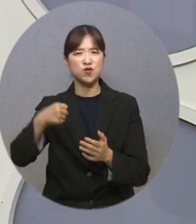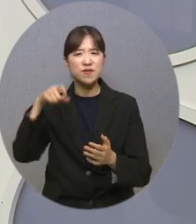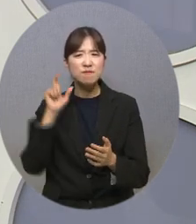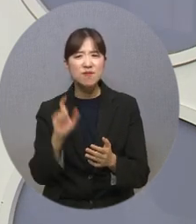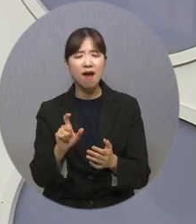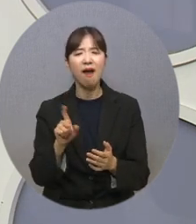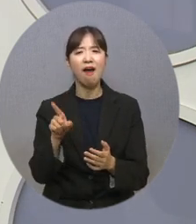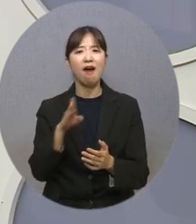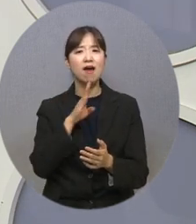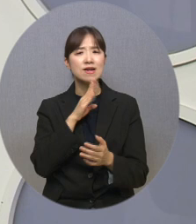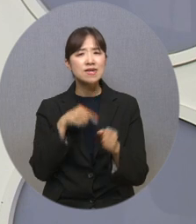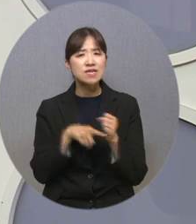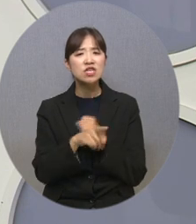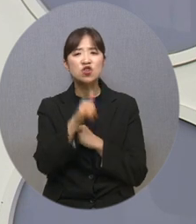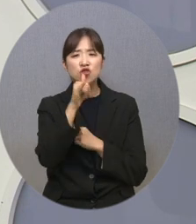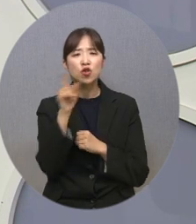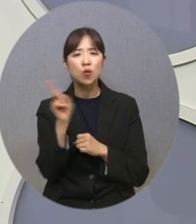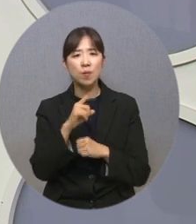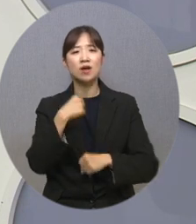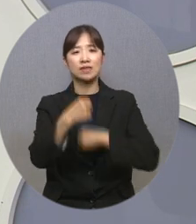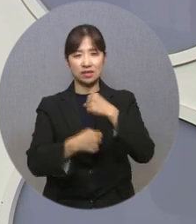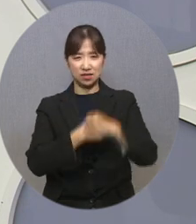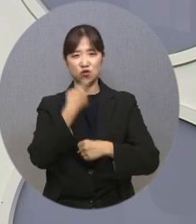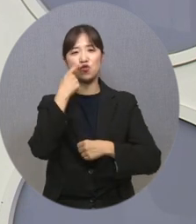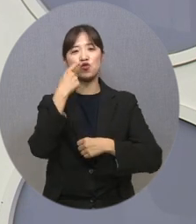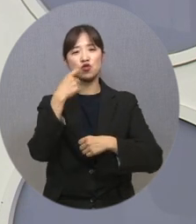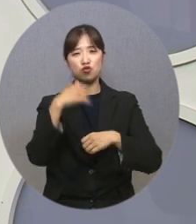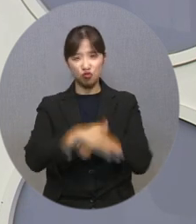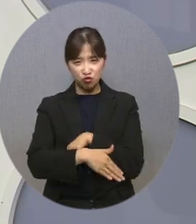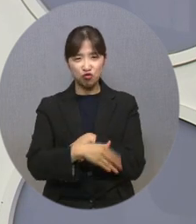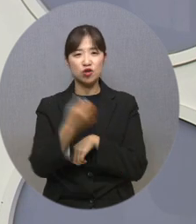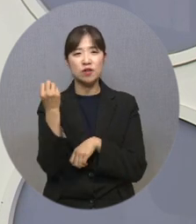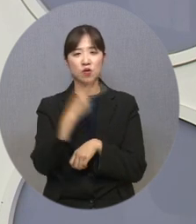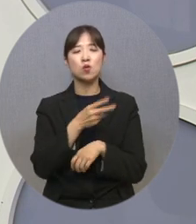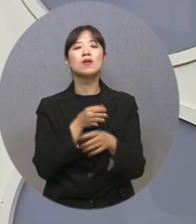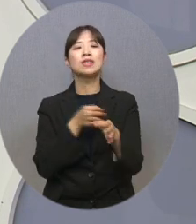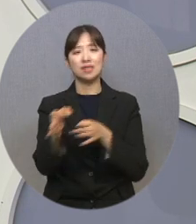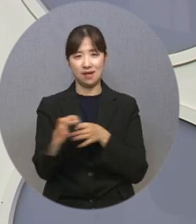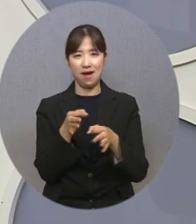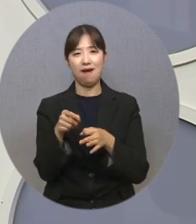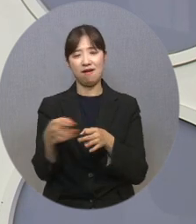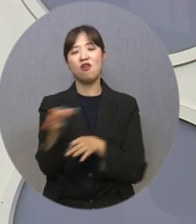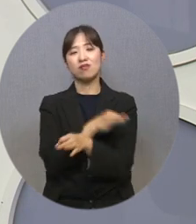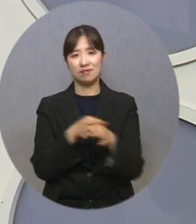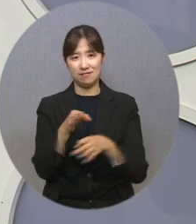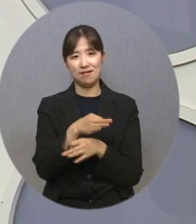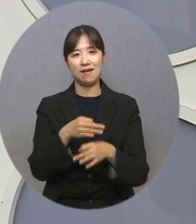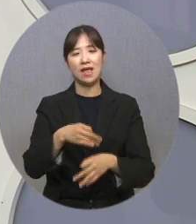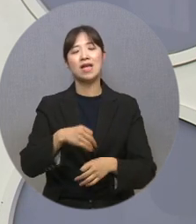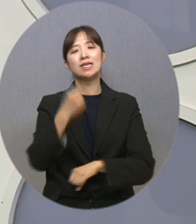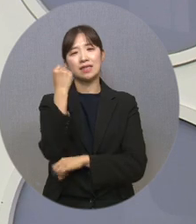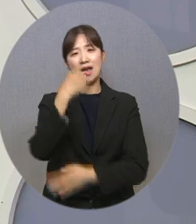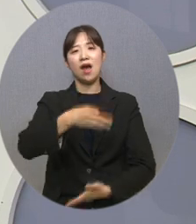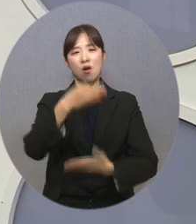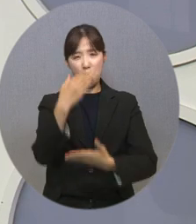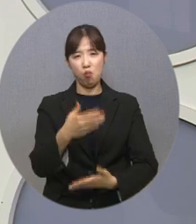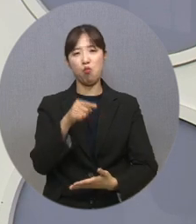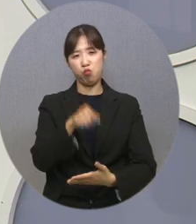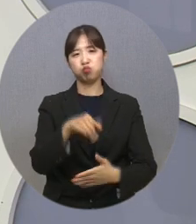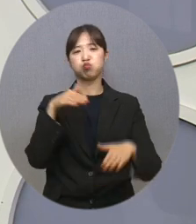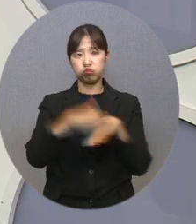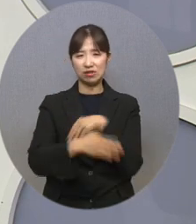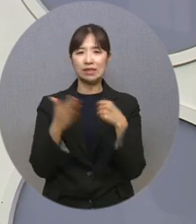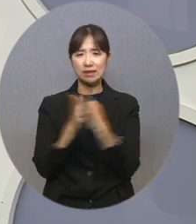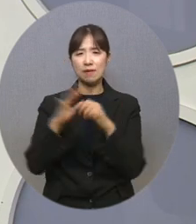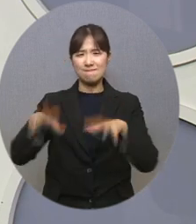것은 간단합니다. 자유민주주의와 시장경제 때문에 미국이 자본주의 때문에 세계 슈퍼 컨트리가 됐지 않습니까?